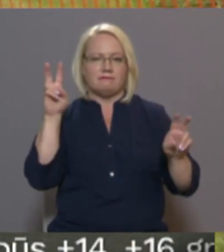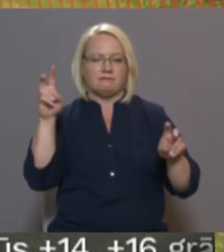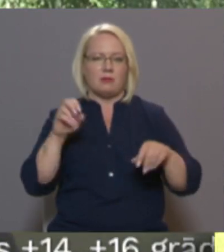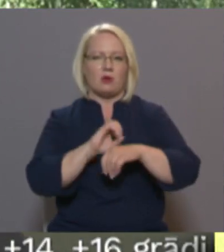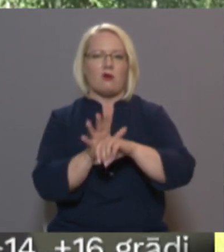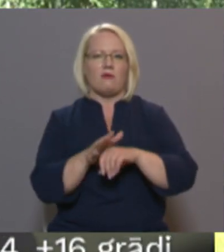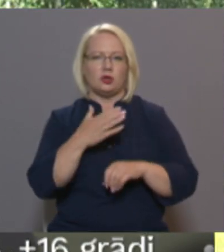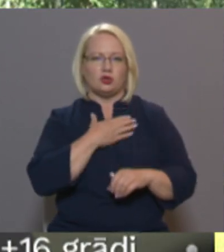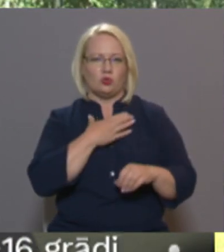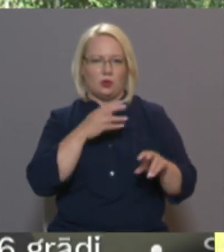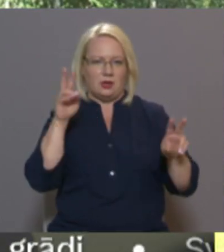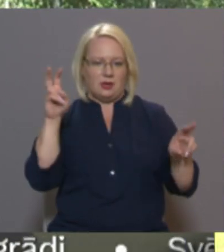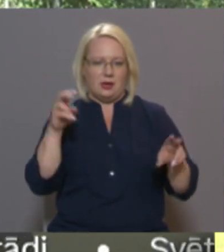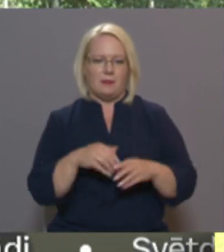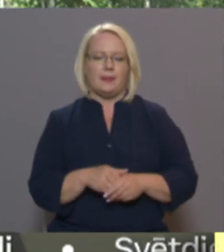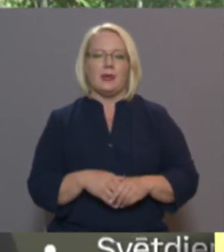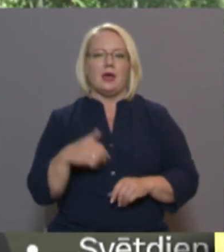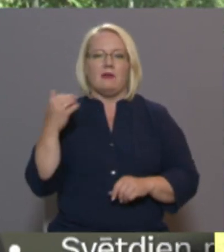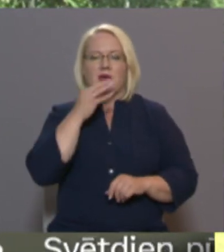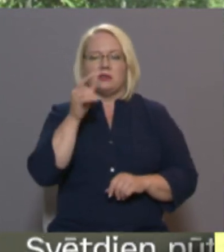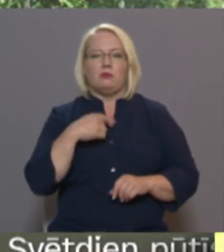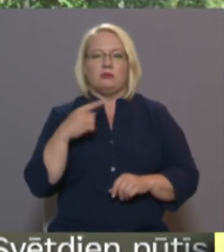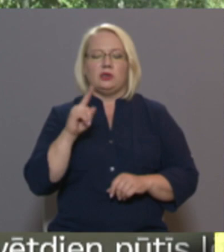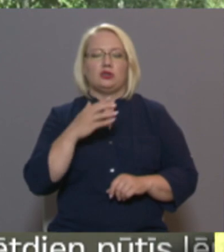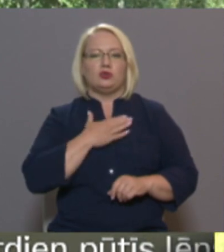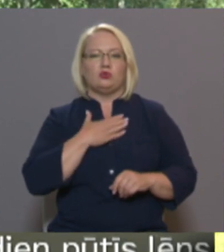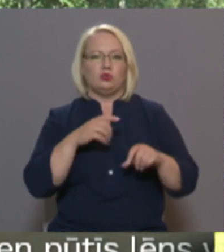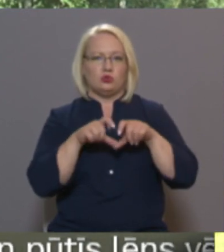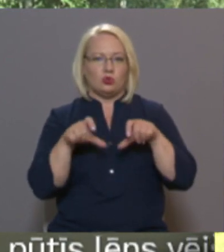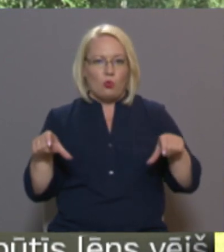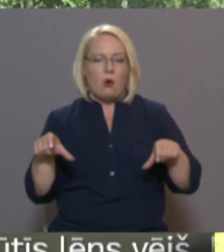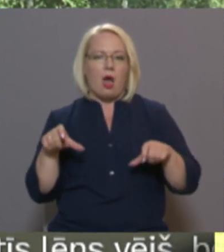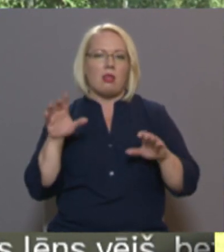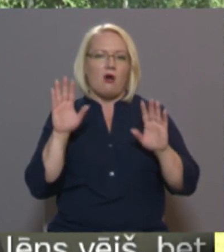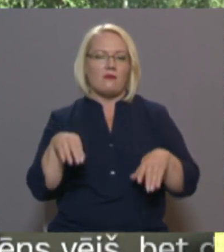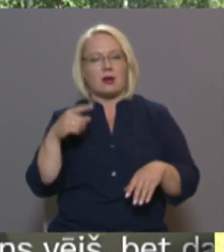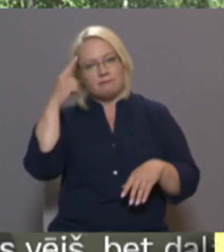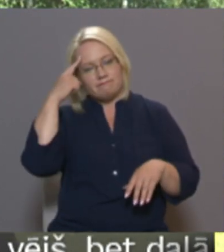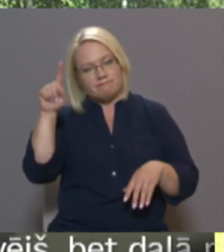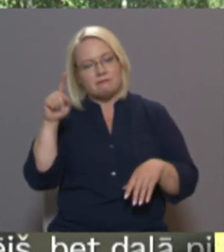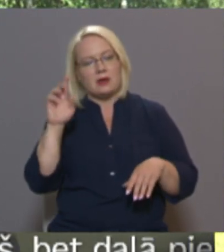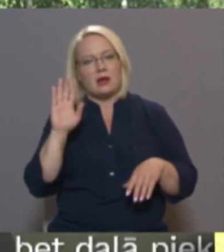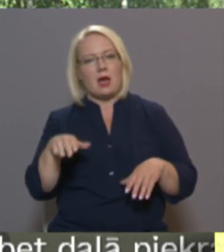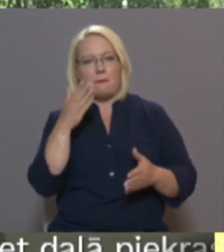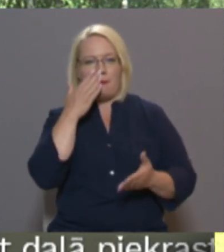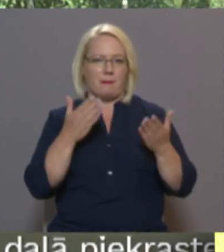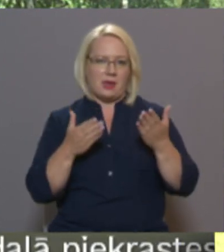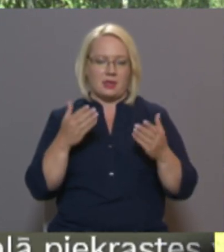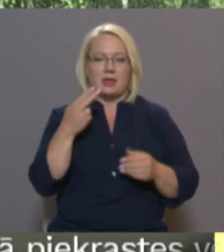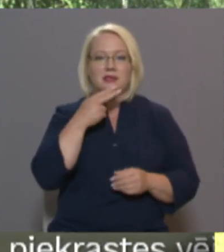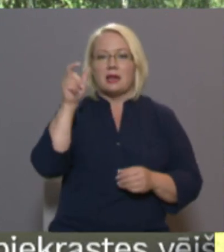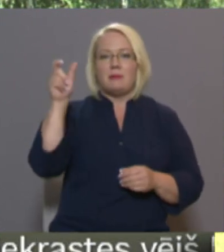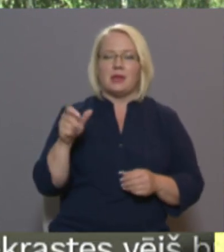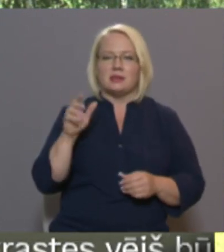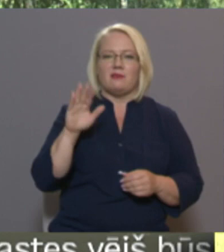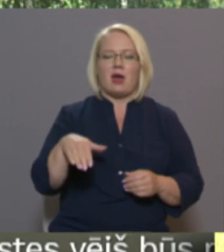suņi. Mums ir suņu skola ir, un šoreiz mums ir izdomājumi, ka varam pamēģināt. Ka saimniec var pamēģināt?